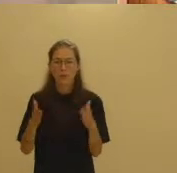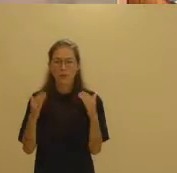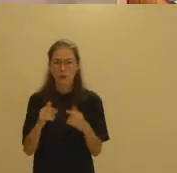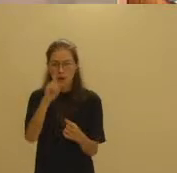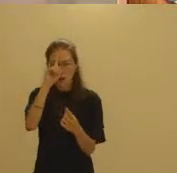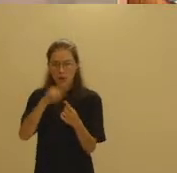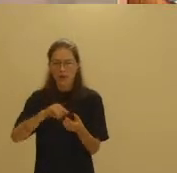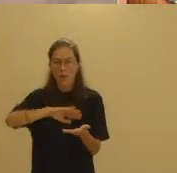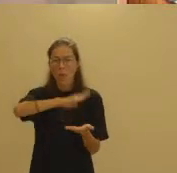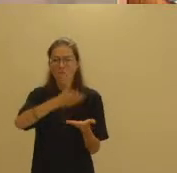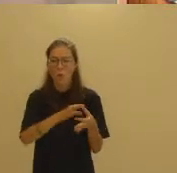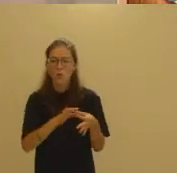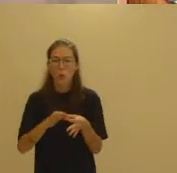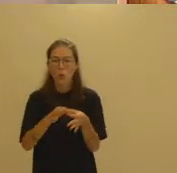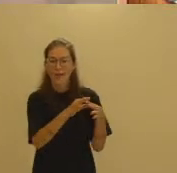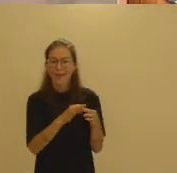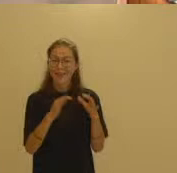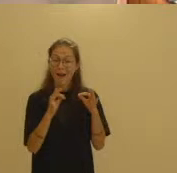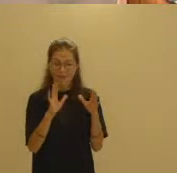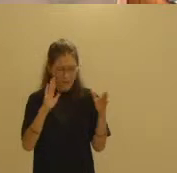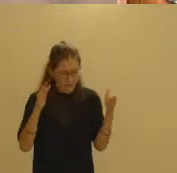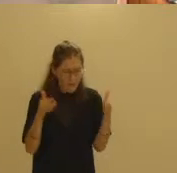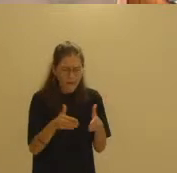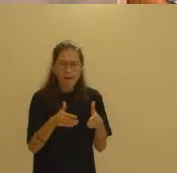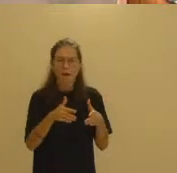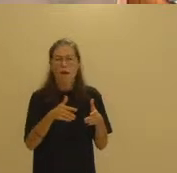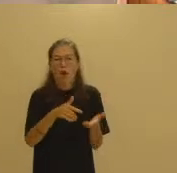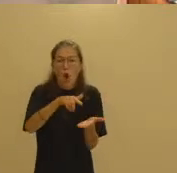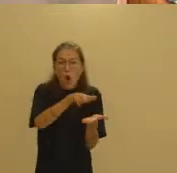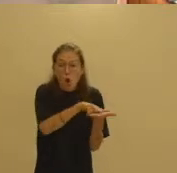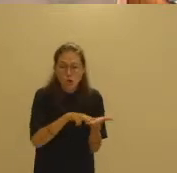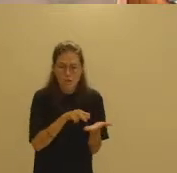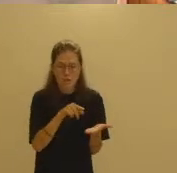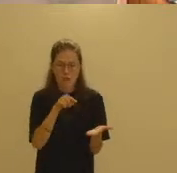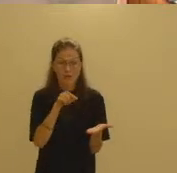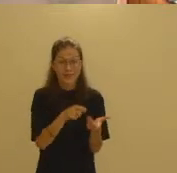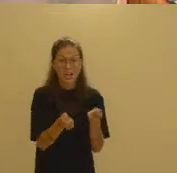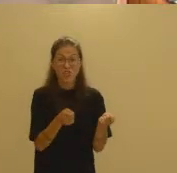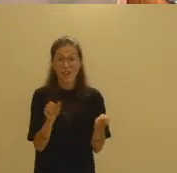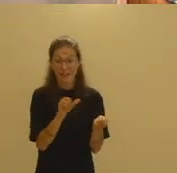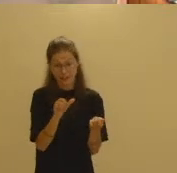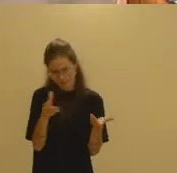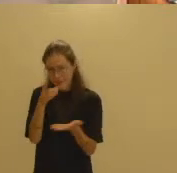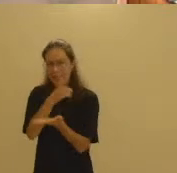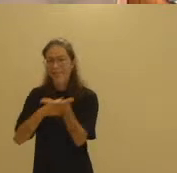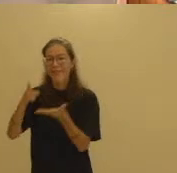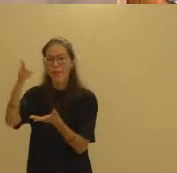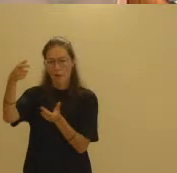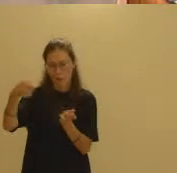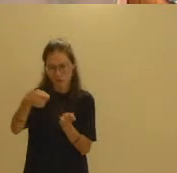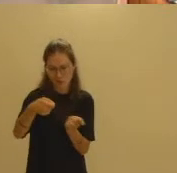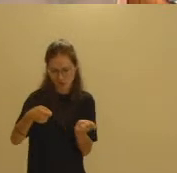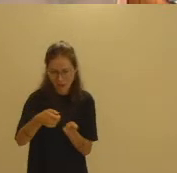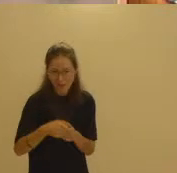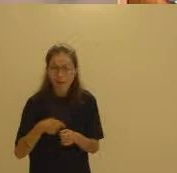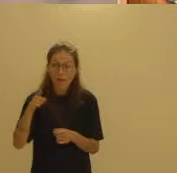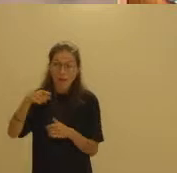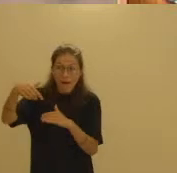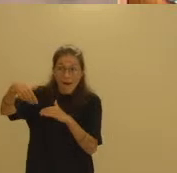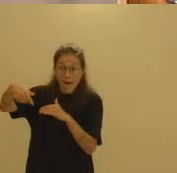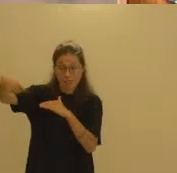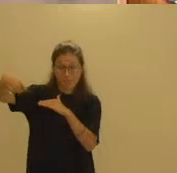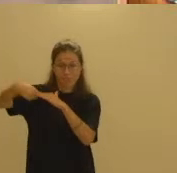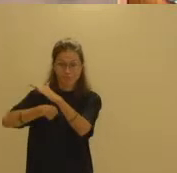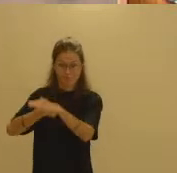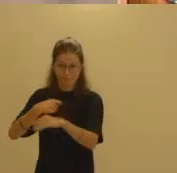sur le Fonds de solidarité logement et énergie, qui est un dispositif géré par le département. Ces aides financières, sous condition